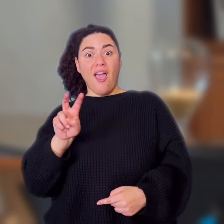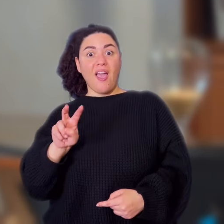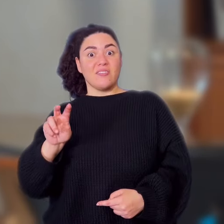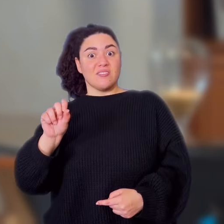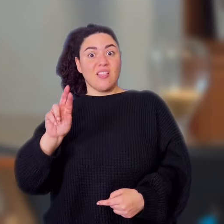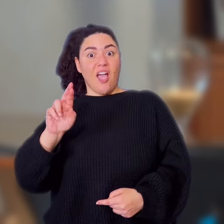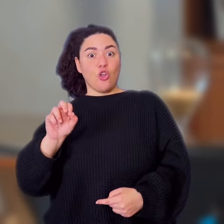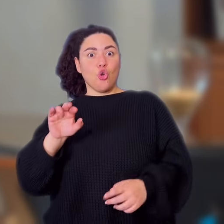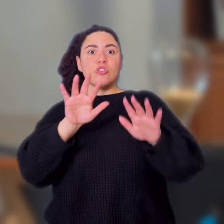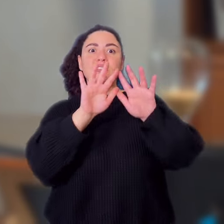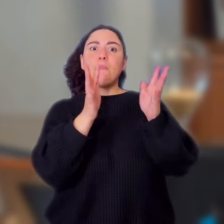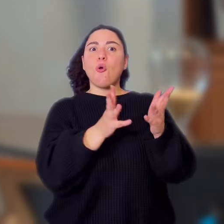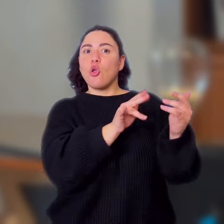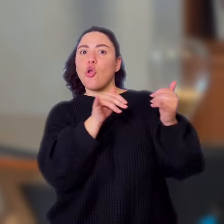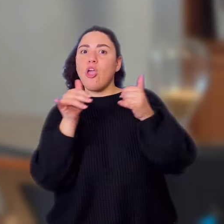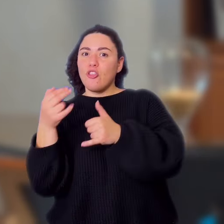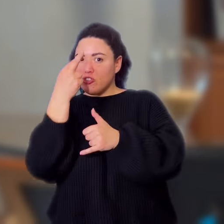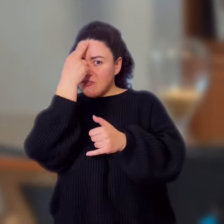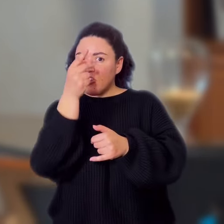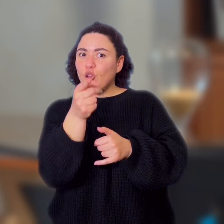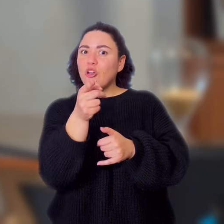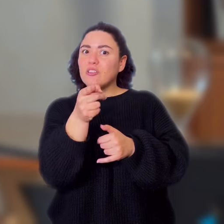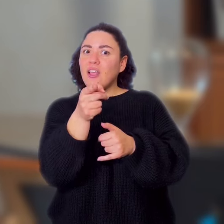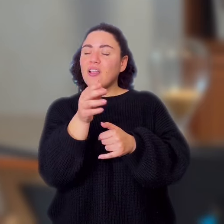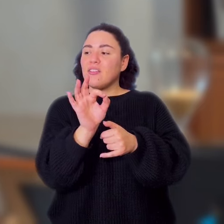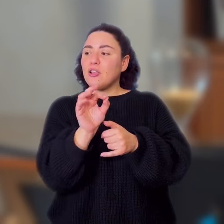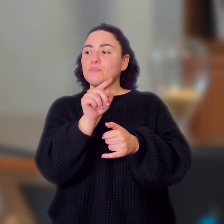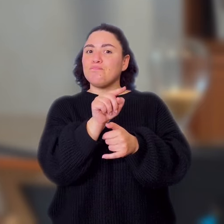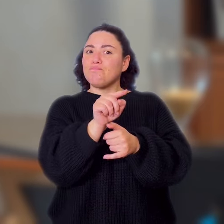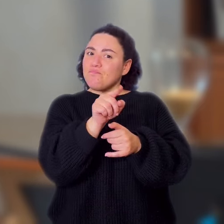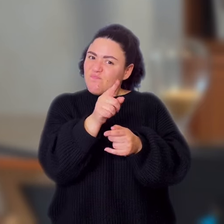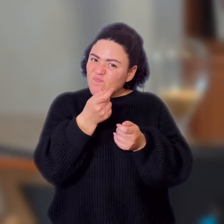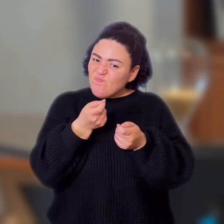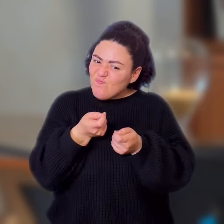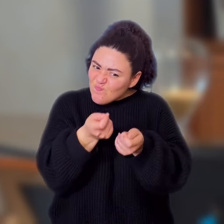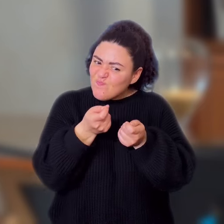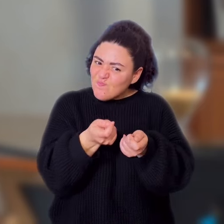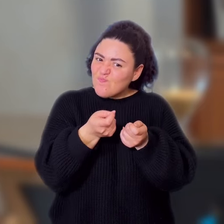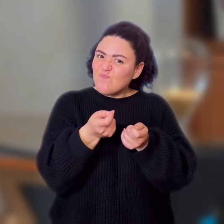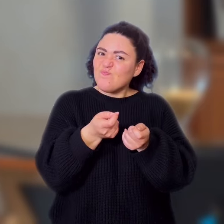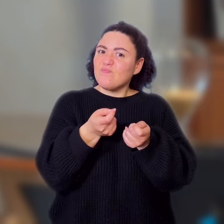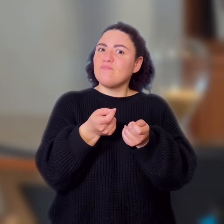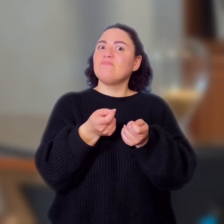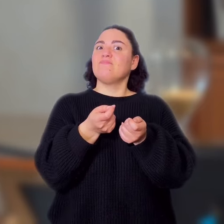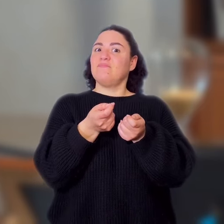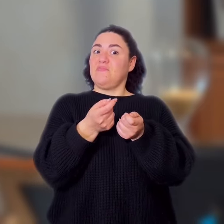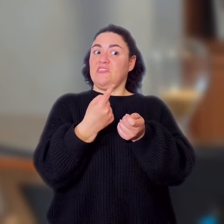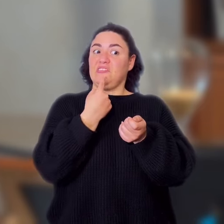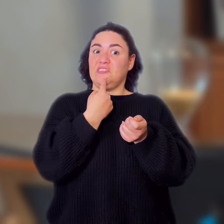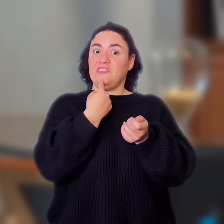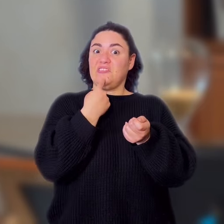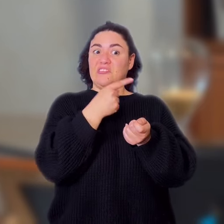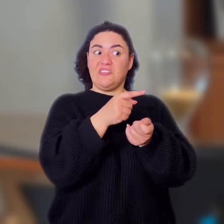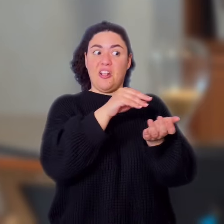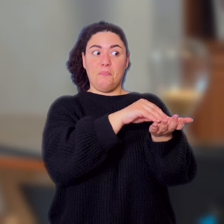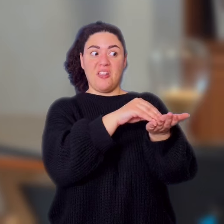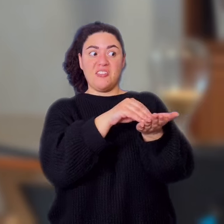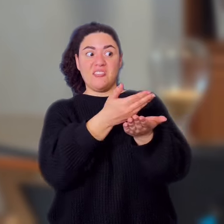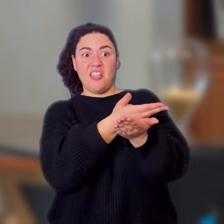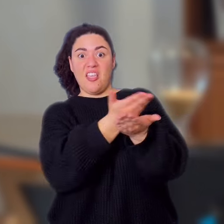dal Sepolcro vi ricordate che vi viene esortato coloro vengono esortati coloro che